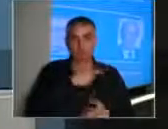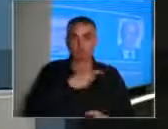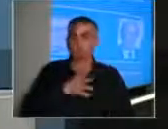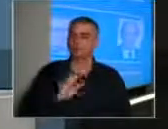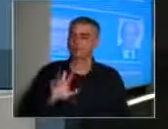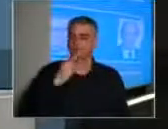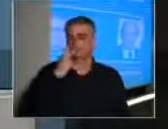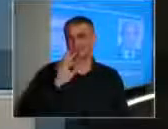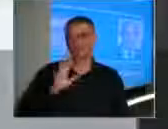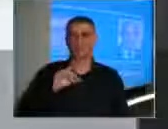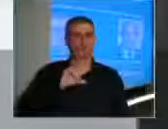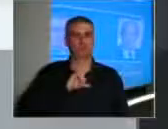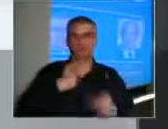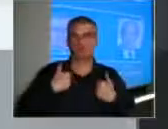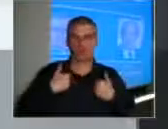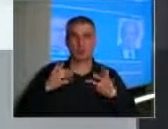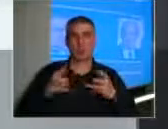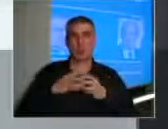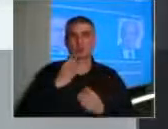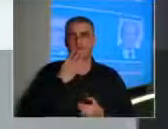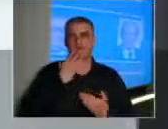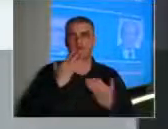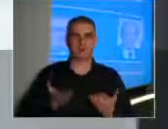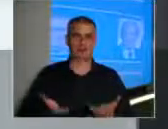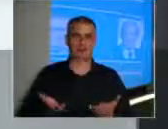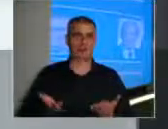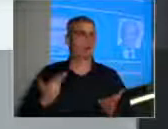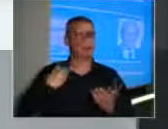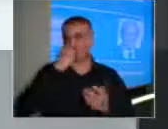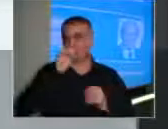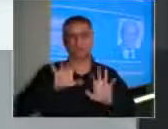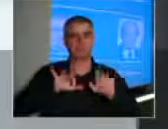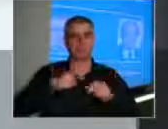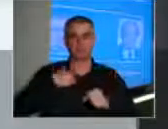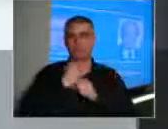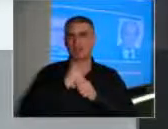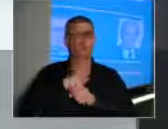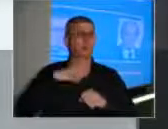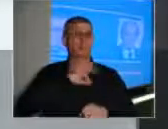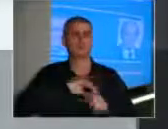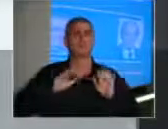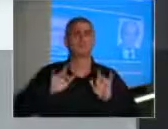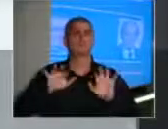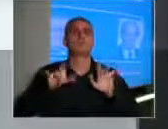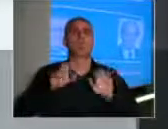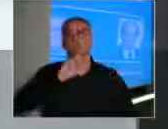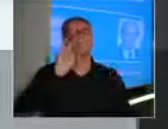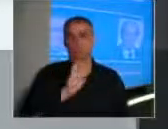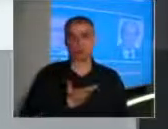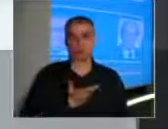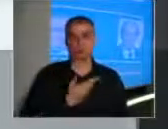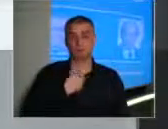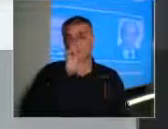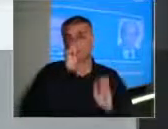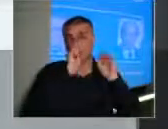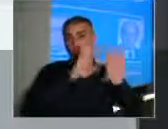תראי, אני, כל מה שמעניין אותי זה העם שלי, זה עם ישראל. עזבתי את ההייטק, עשיתי שם מיליונים, מיליוני דולרים,